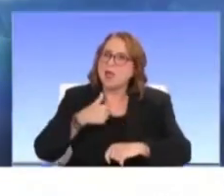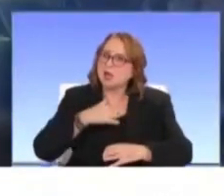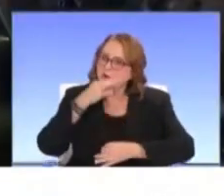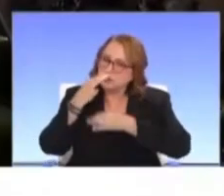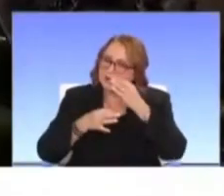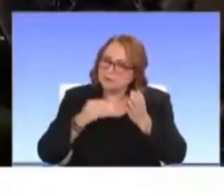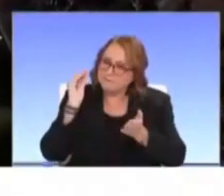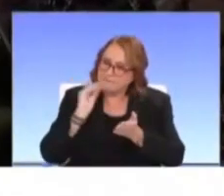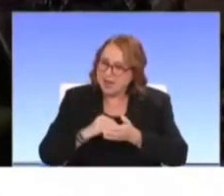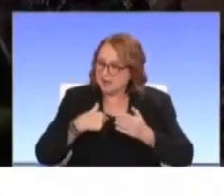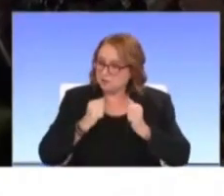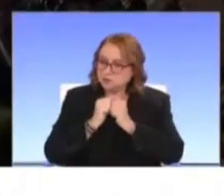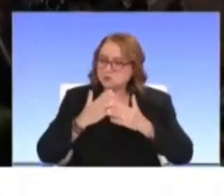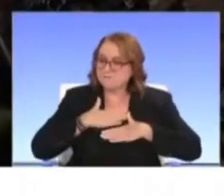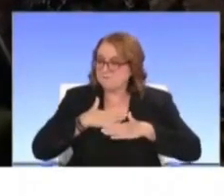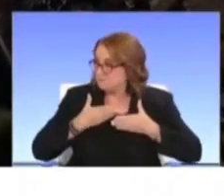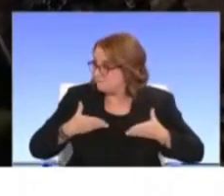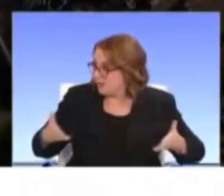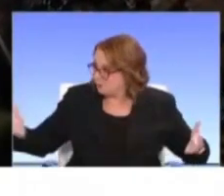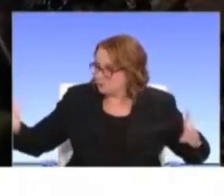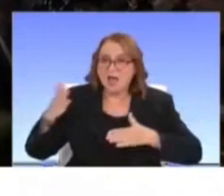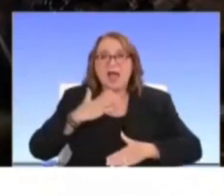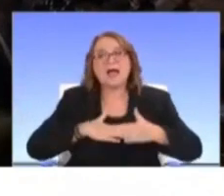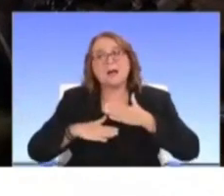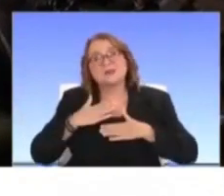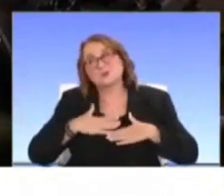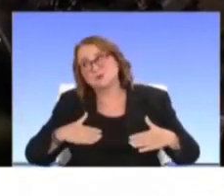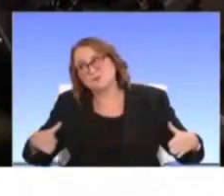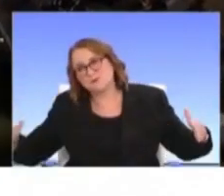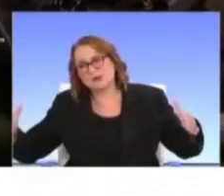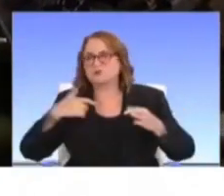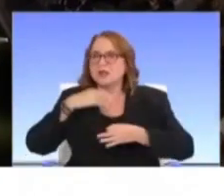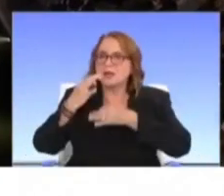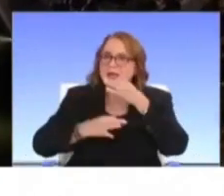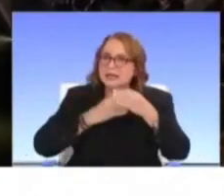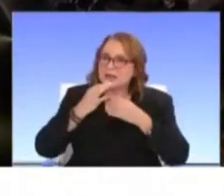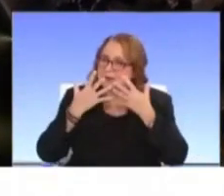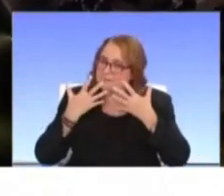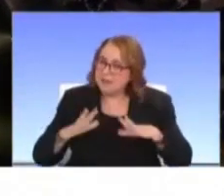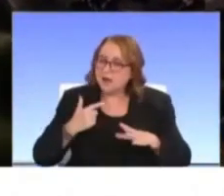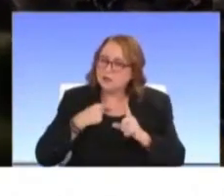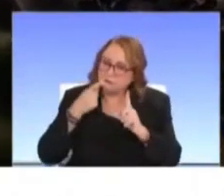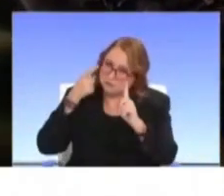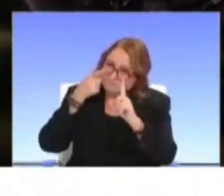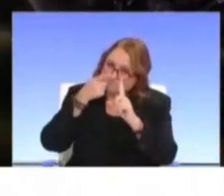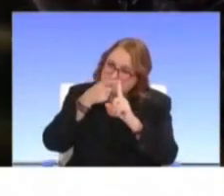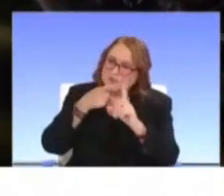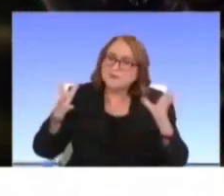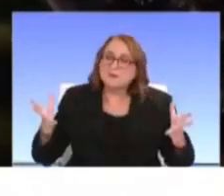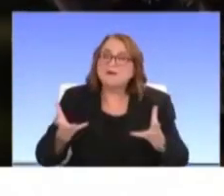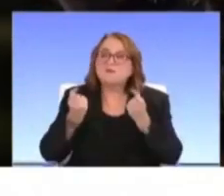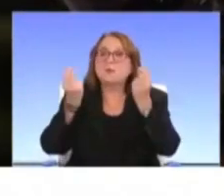πολιτικής, το οποίο υποστηρίζει ο Μακρόν εδώ και χρόνια, από το 18, αν δεν απατώμε. Και μάλιστα τότε τον είχε παγώσει η Μέρκελ ελαφρά. Τώρα θα υπάρχει Μέρκελ και ο Μακρόν,